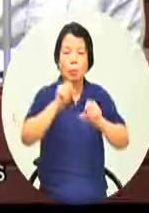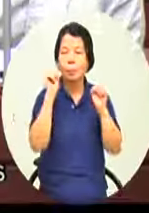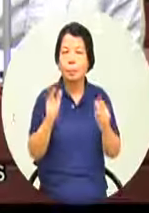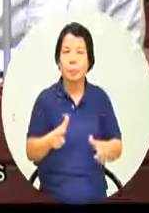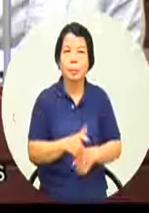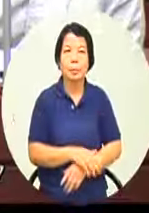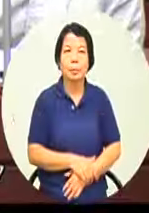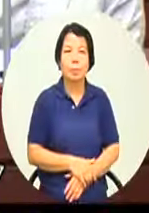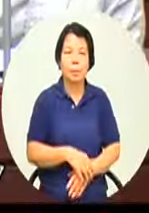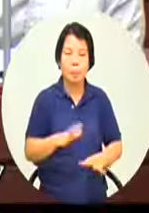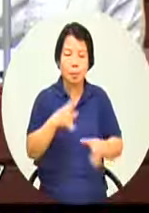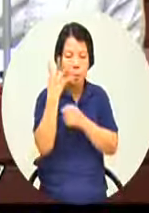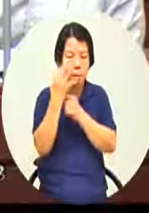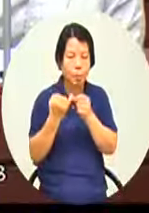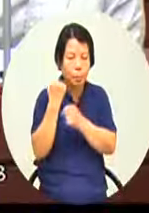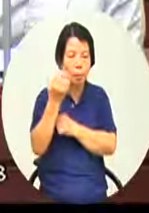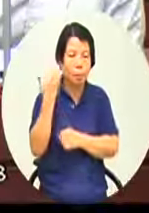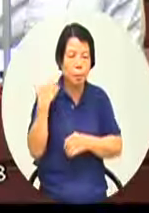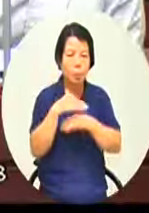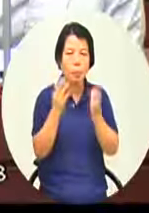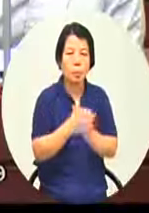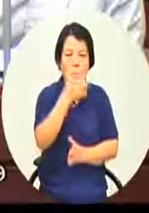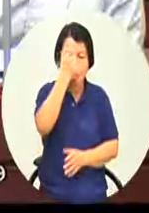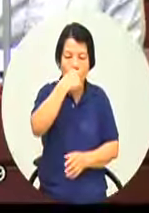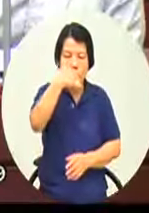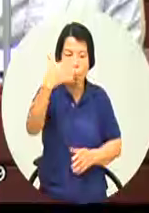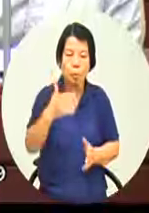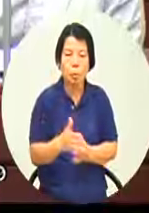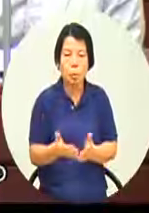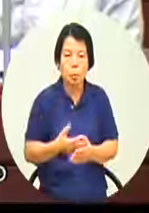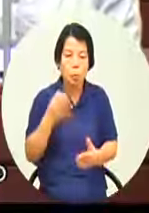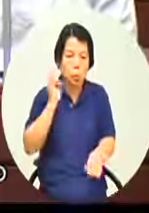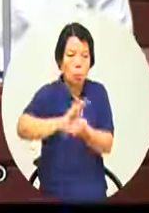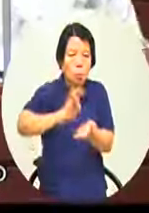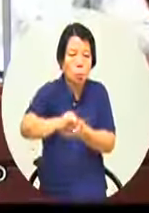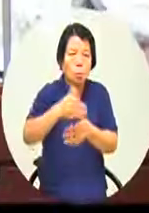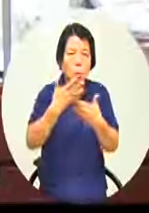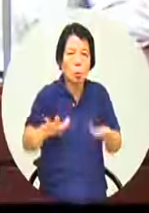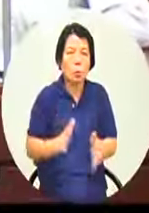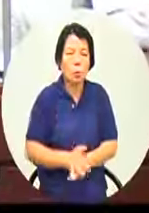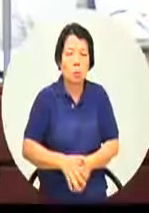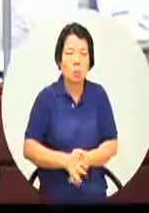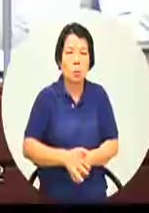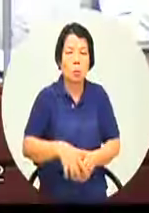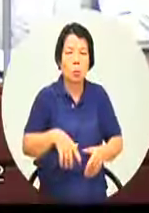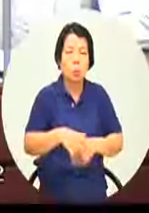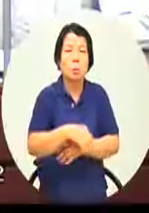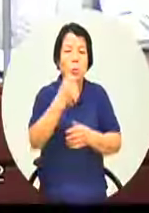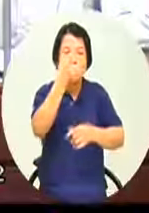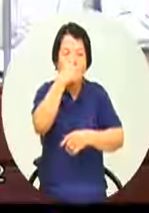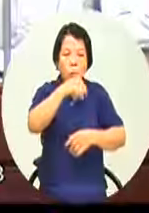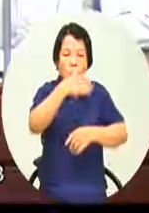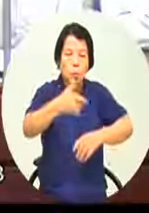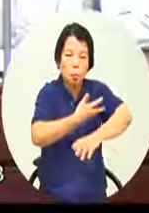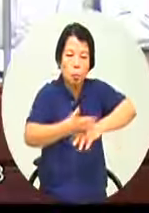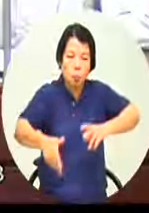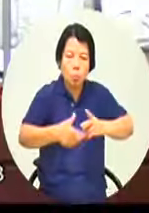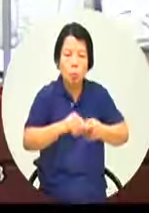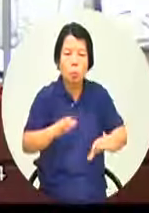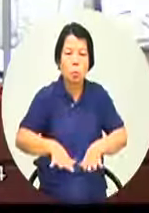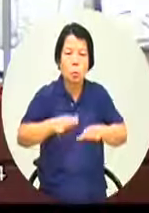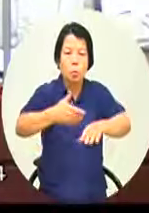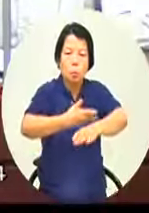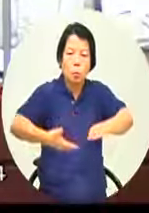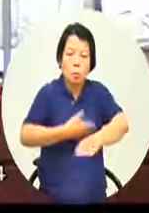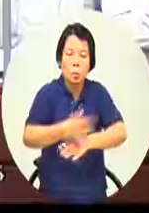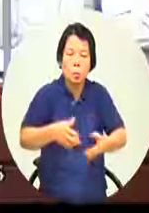那这几年在凤山，我们投入了很多一个相关的整治经费，像凤山溪的拓宽以及自容池的辟建哈，那也解